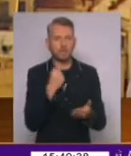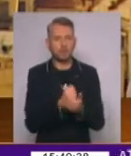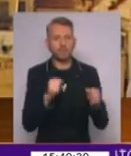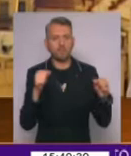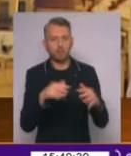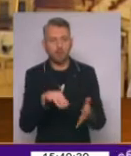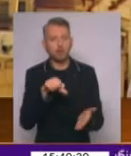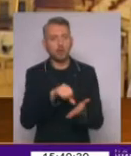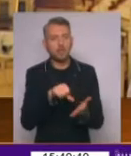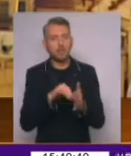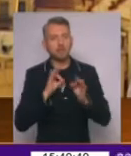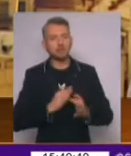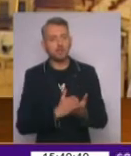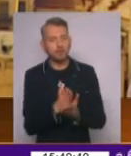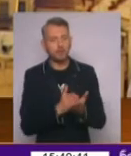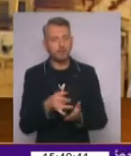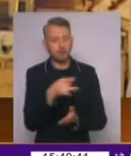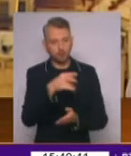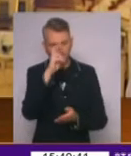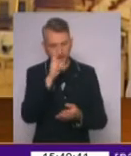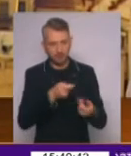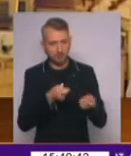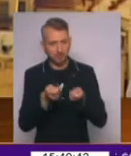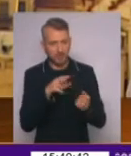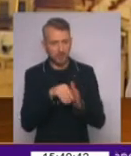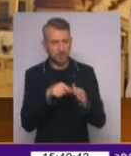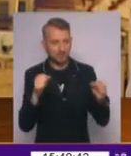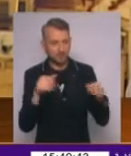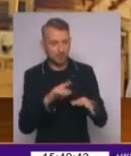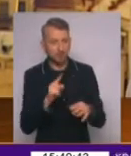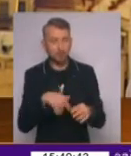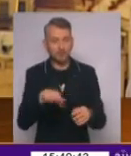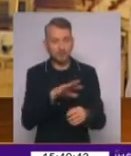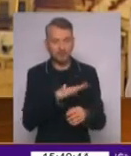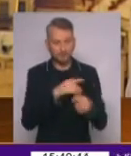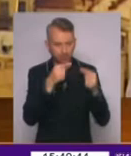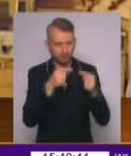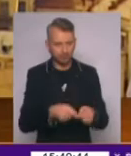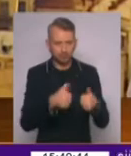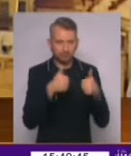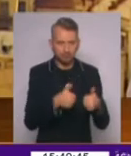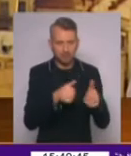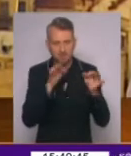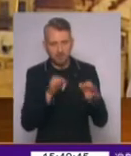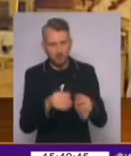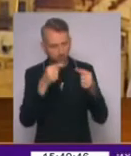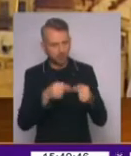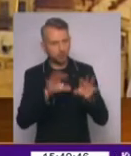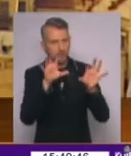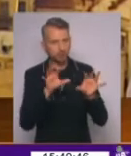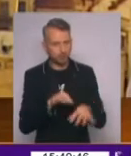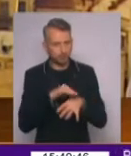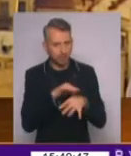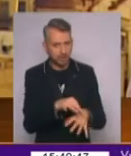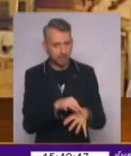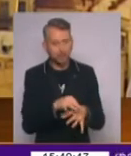участь чиновників районної державної адміністрації в цих зборах для того, щоб все було гарно, правильно, згідно з законодавством проведено,